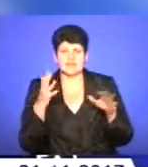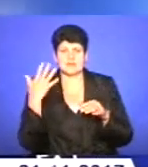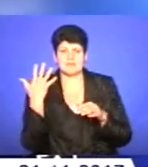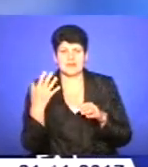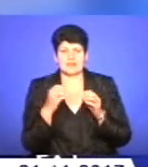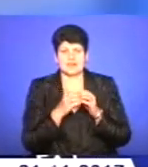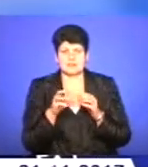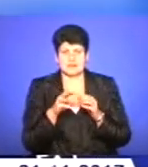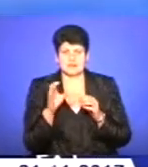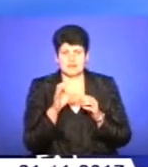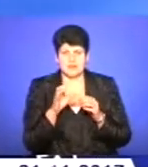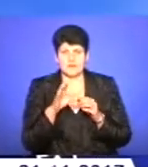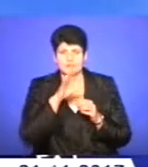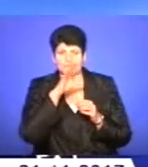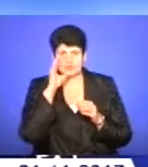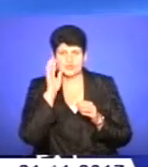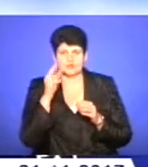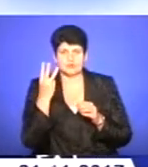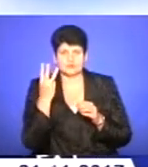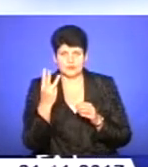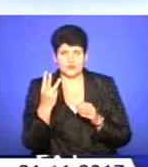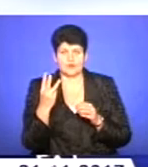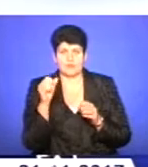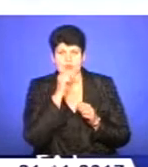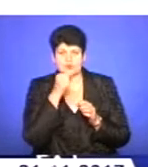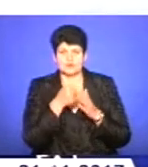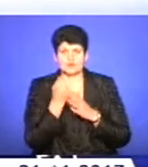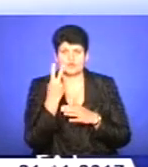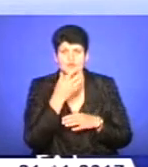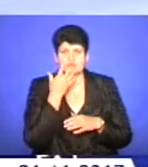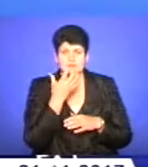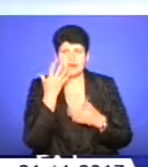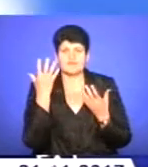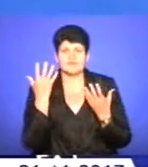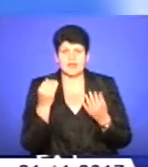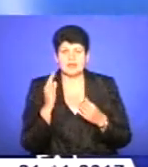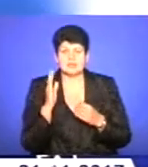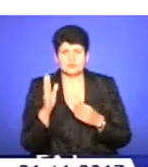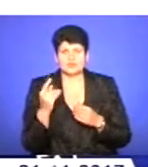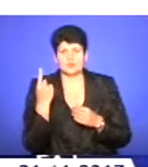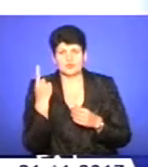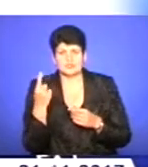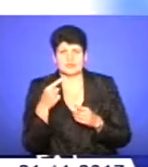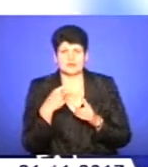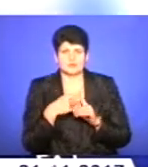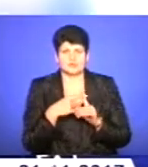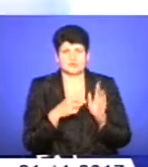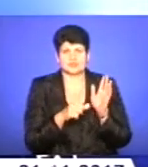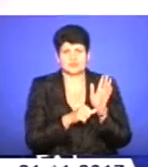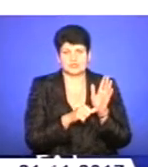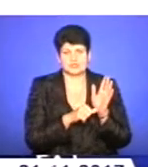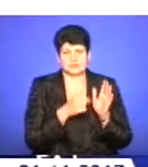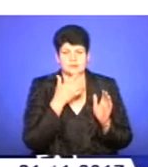показники вночі коливатимуться від 3 морозу до 2 тепла. Денні температури повітря становитимуть 1-6 градусів вище